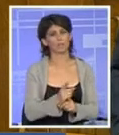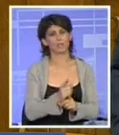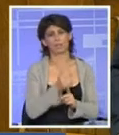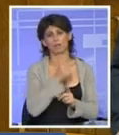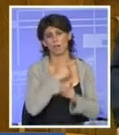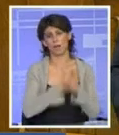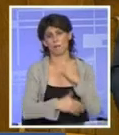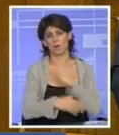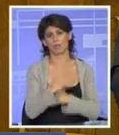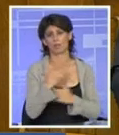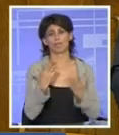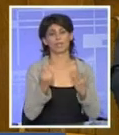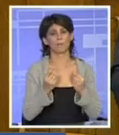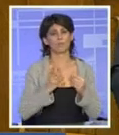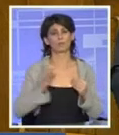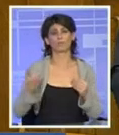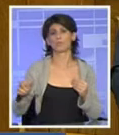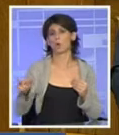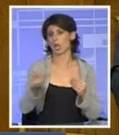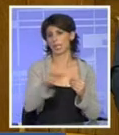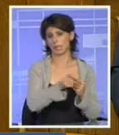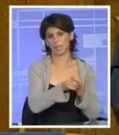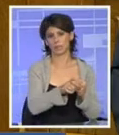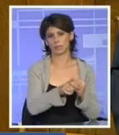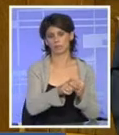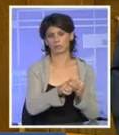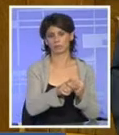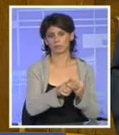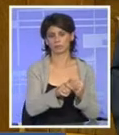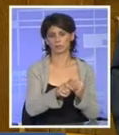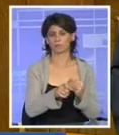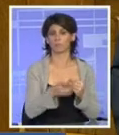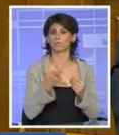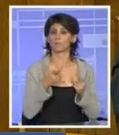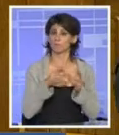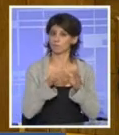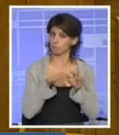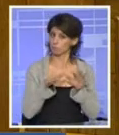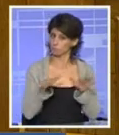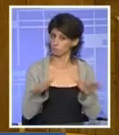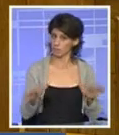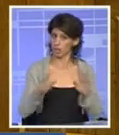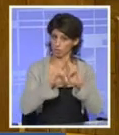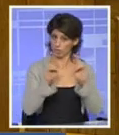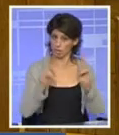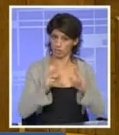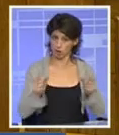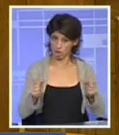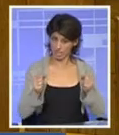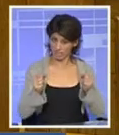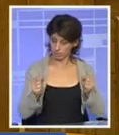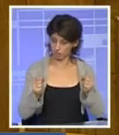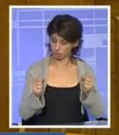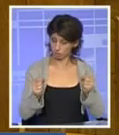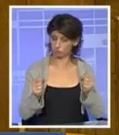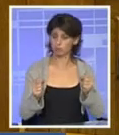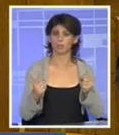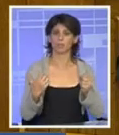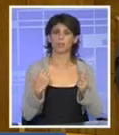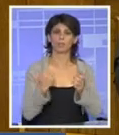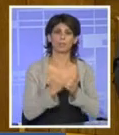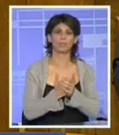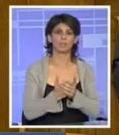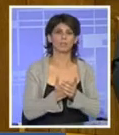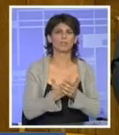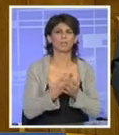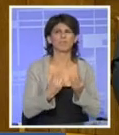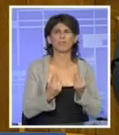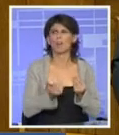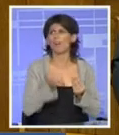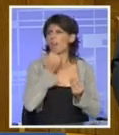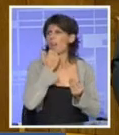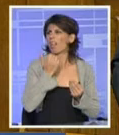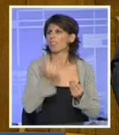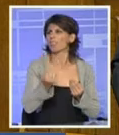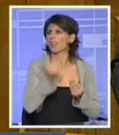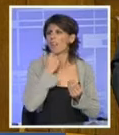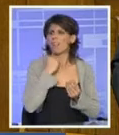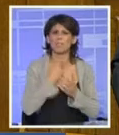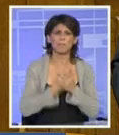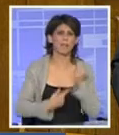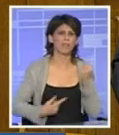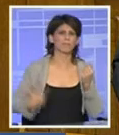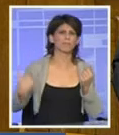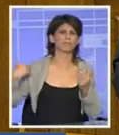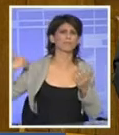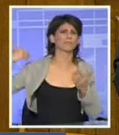πολλούς συμπολίτες μας. Οι επιπτώσεις όχι μόνο της διεθνούς κρίσης, αλλά και συσσωρευμένων λαθών και